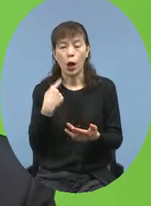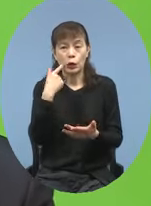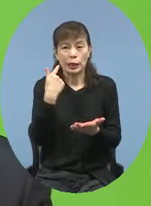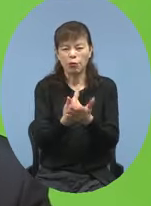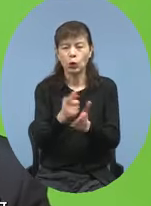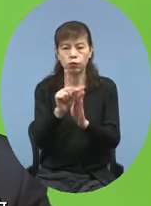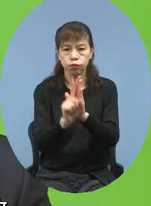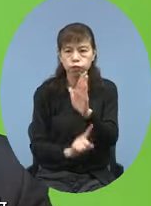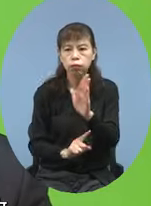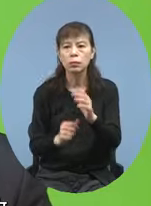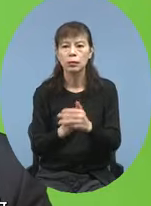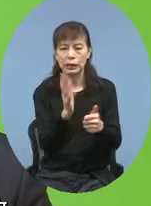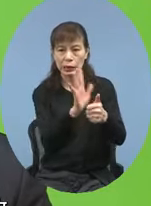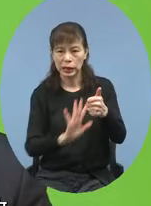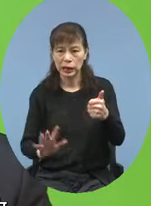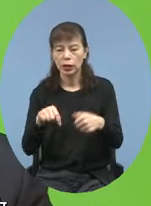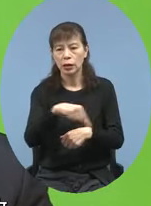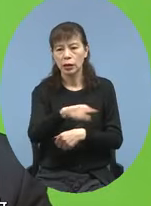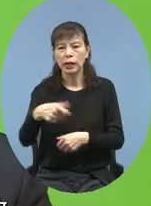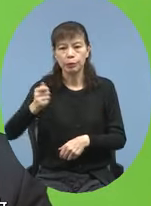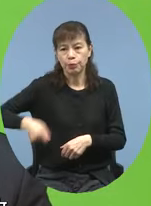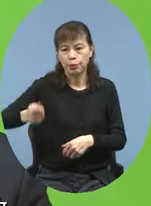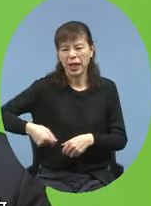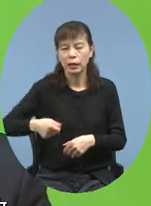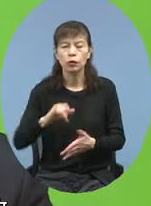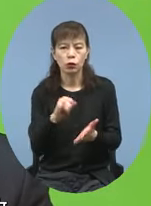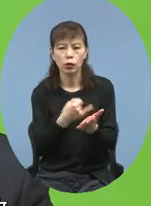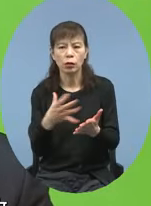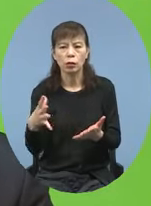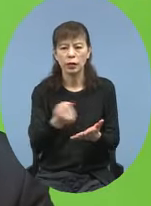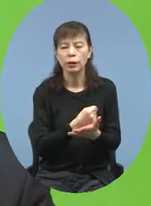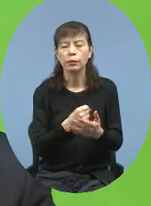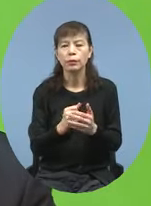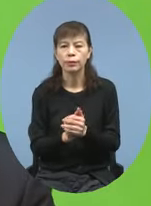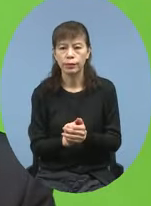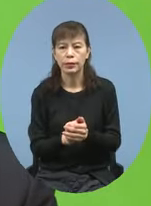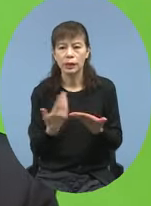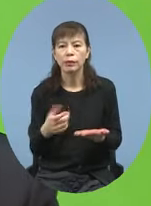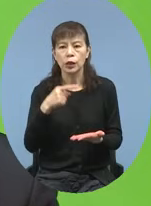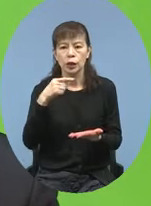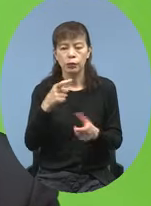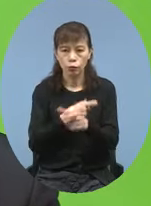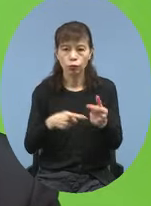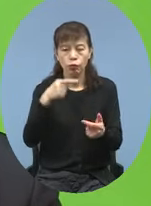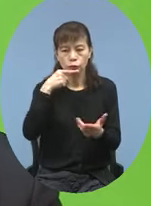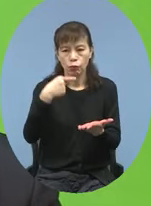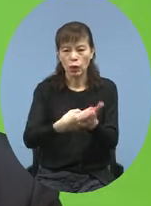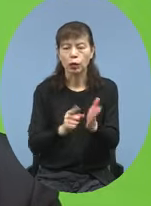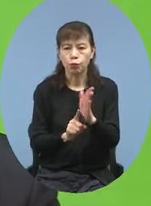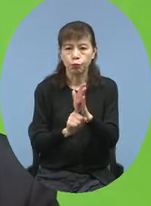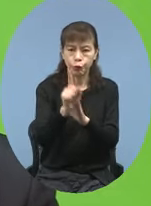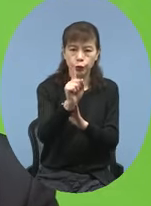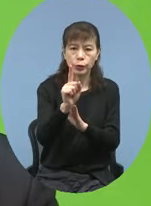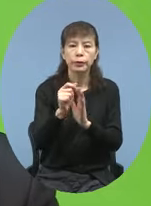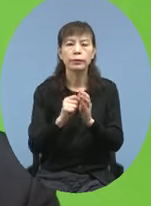加劇，會影響今年的賣地收入和稅收，今年的財赤會進一步增